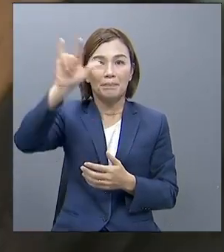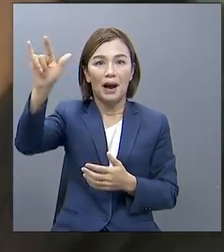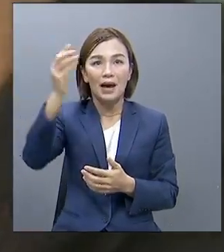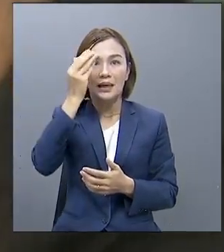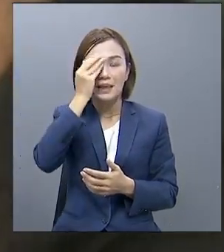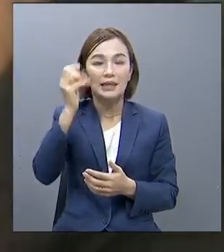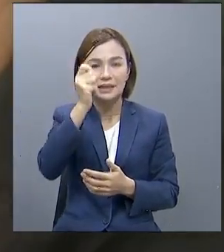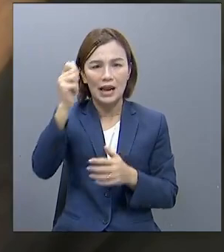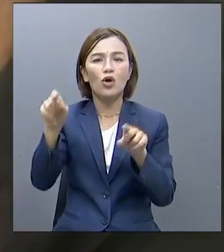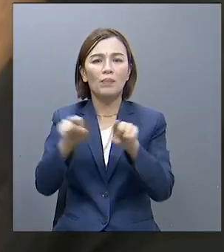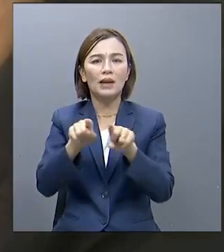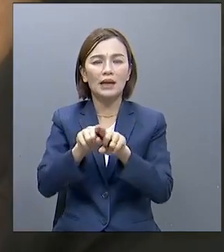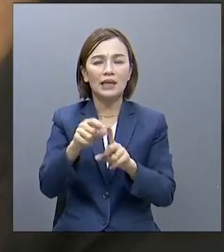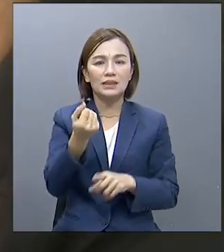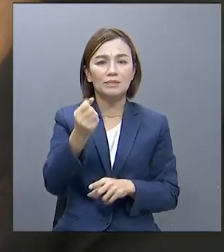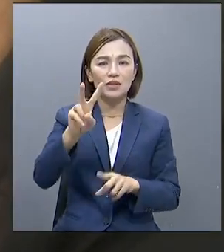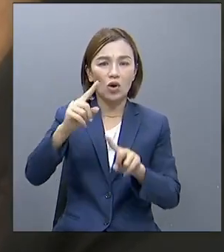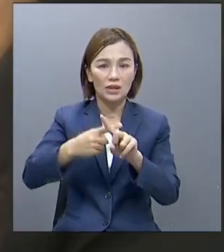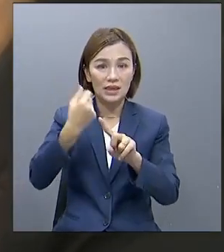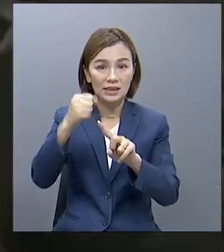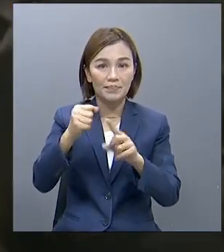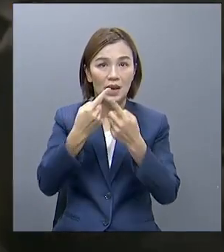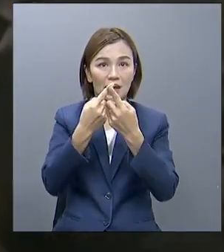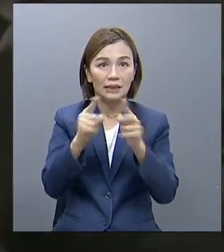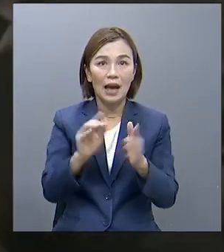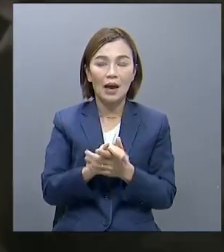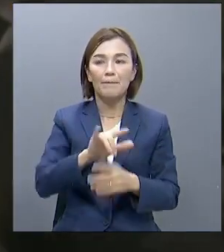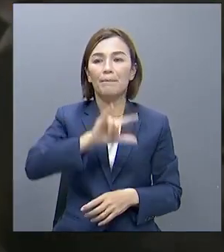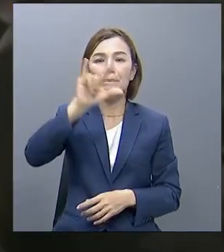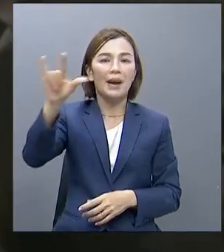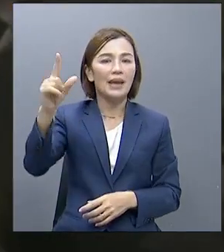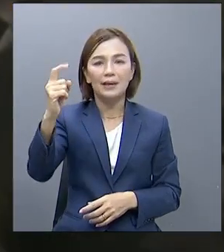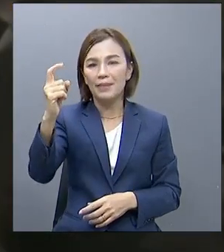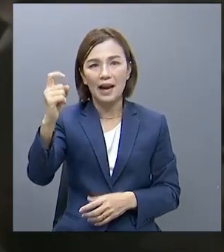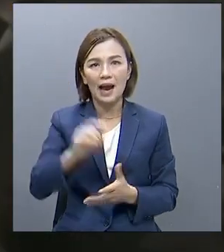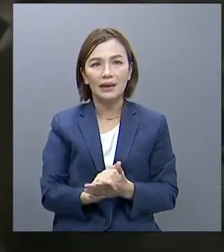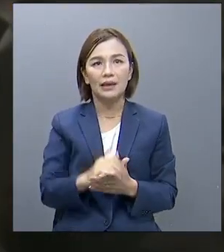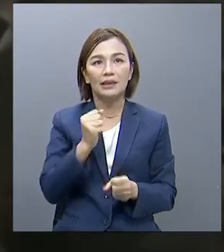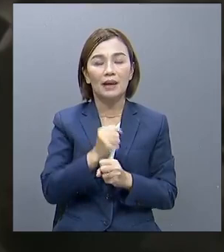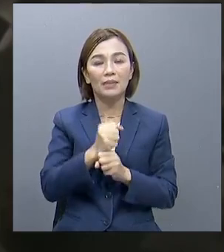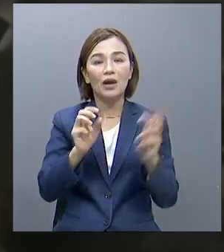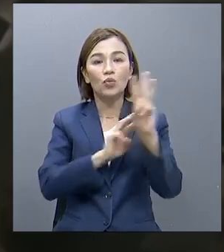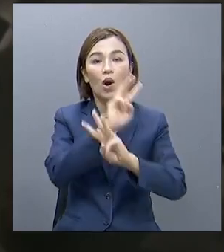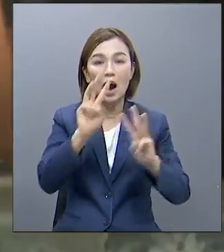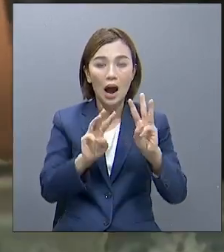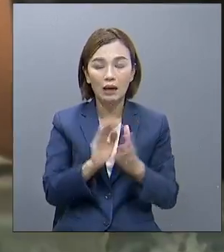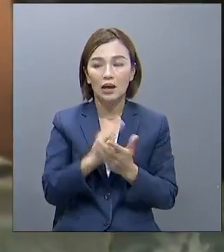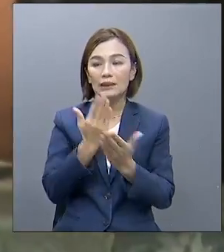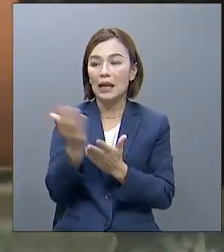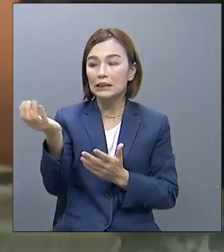ลล็อตเดียวกันในวันที่12ตุลาคมแต่ว่าไม่ได้เดินทางก็ยังคงตกงานค่ะแล้วก็เป็นหนี้สินคนละ